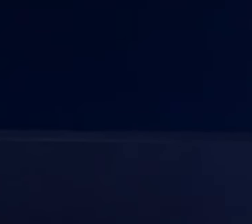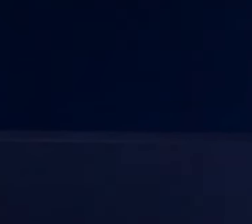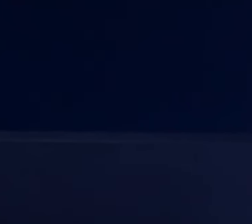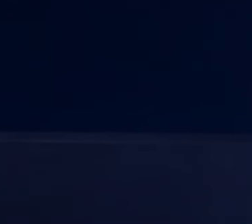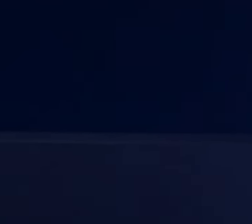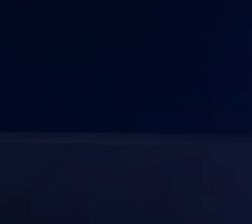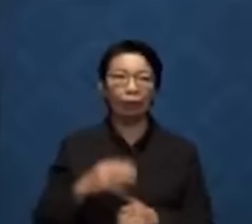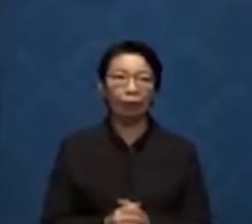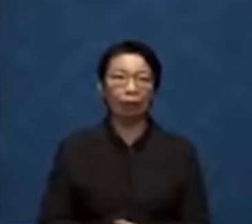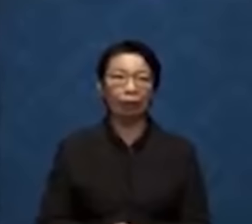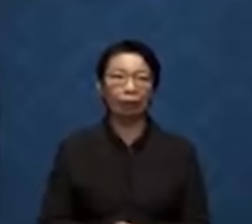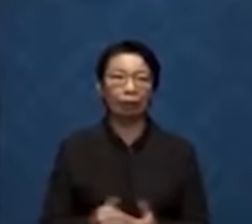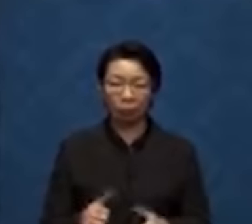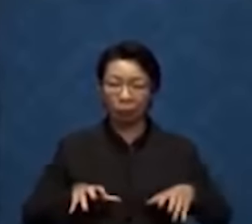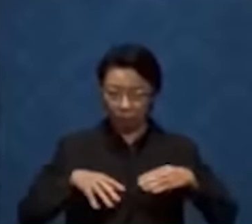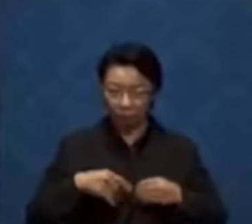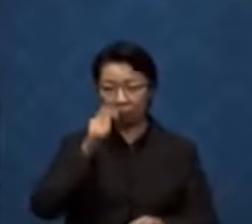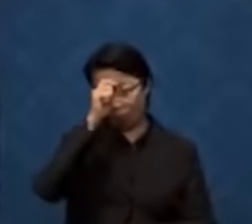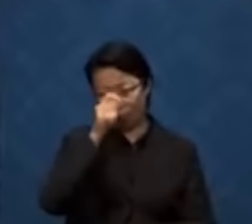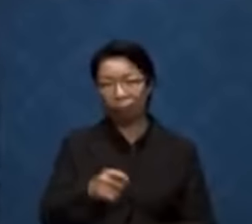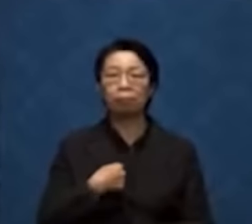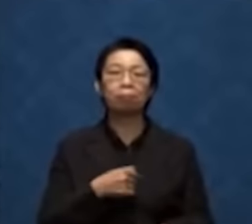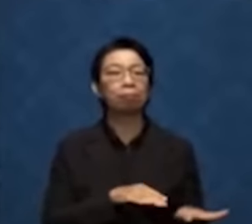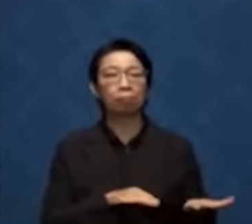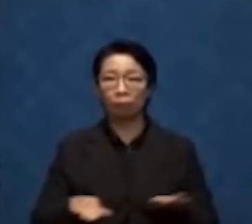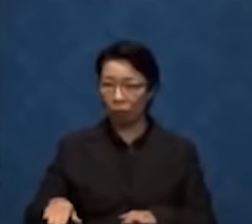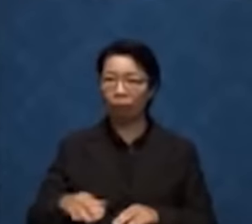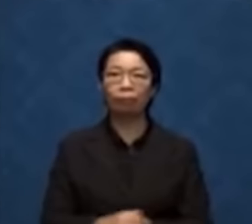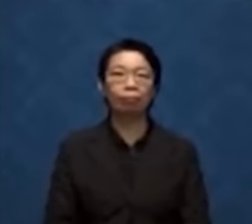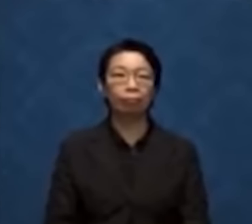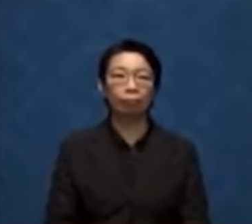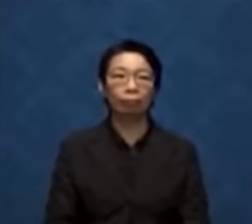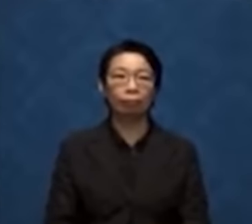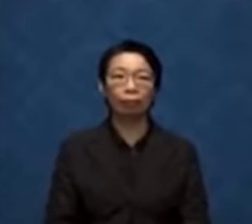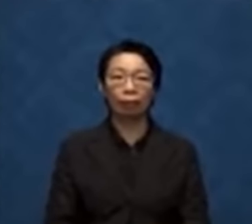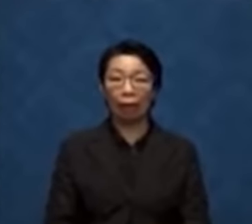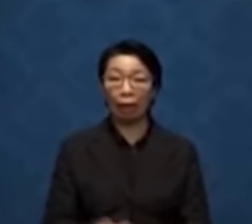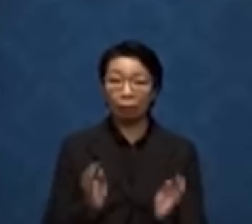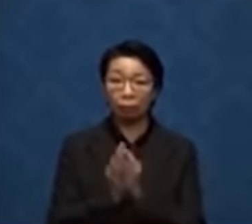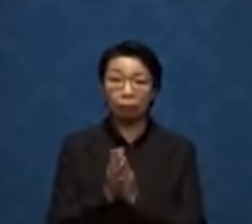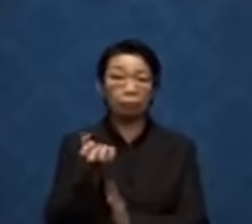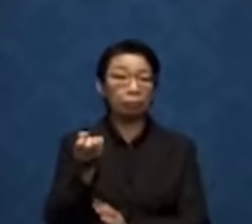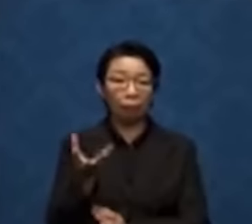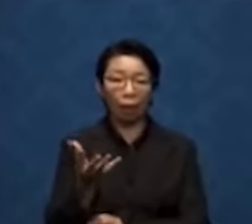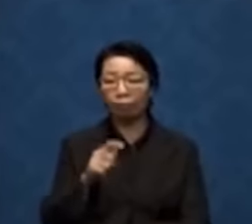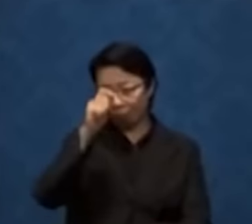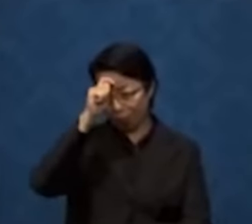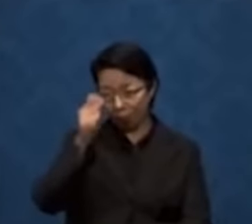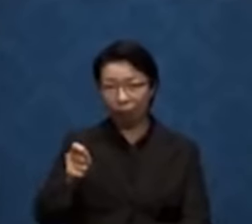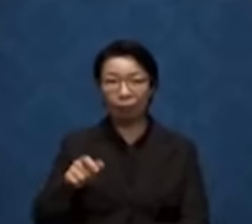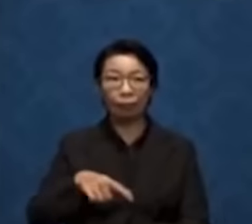ลยทีเดียวอีกทั้งเท่าที่ติดตามไอติมนั้นท่าทีในทางการเมืองเขาเป็นคนที่ลุกได้ถอยเป็นมี